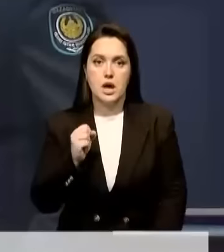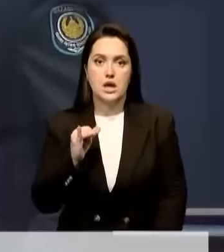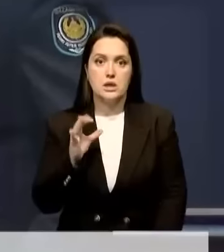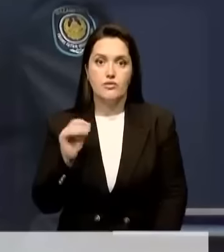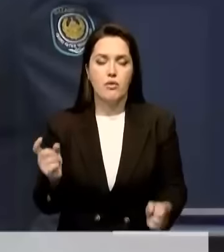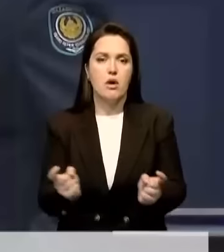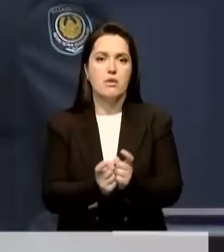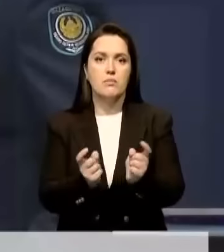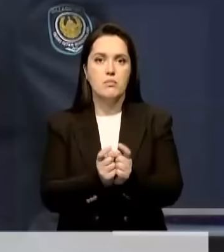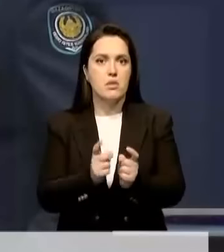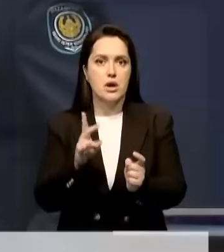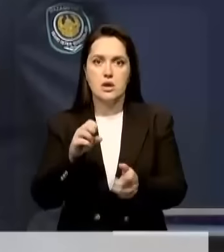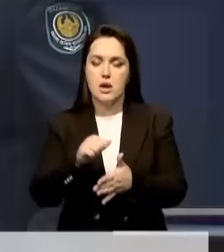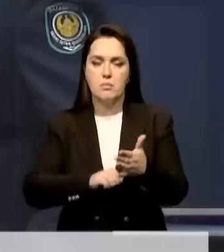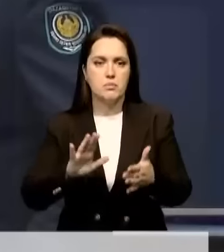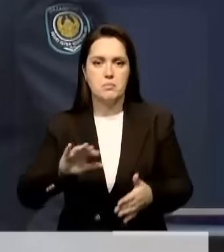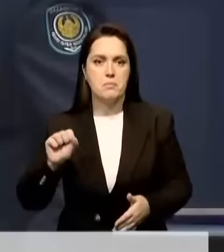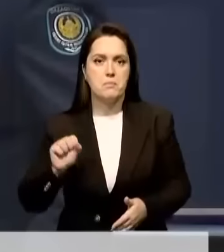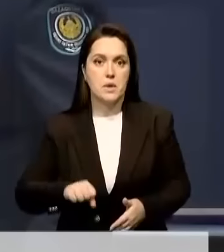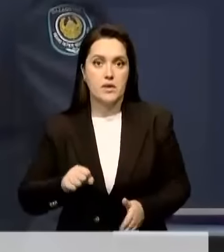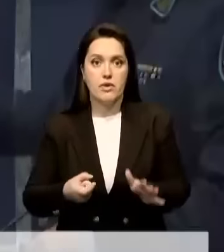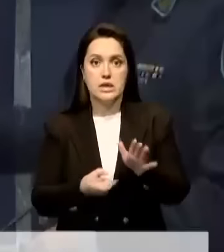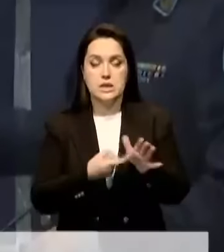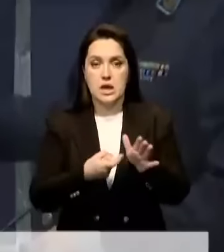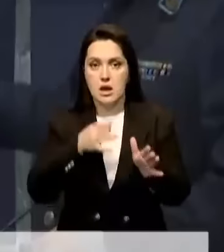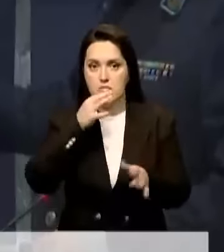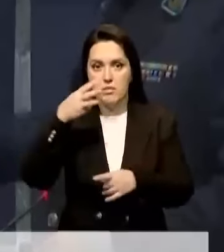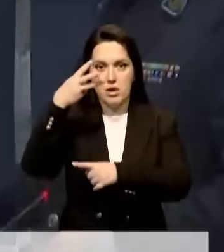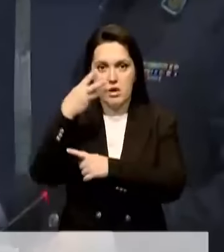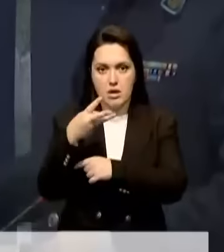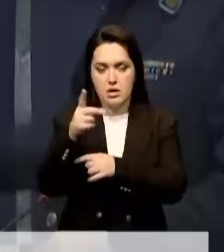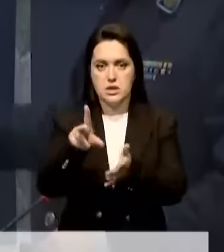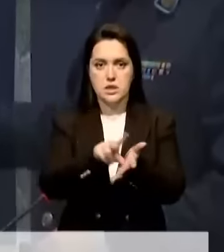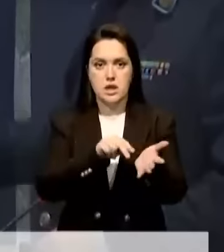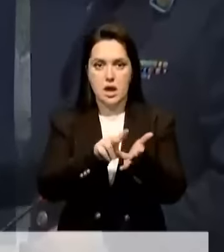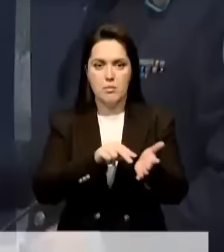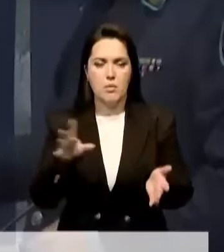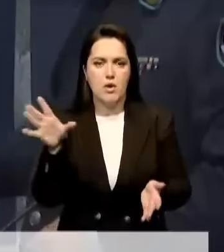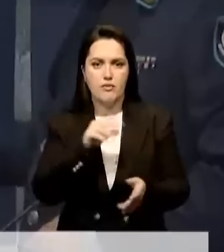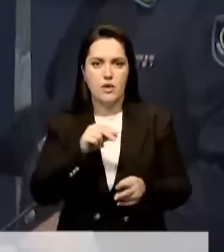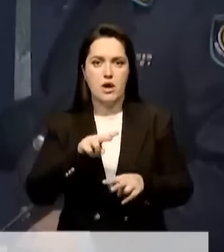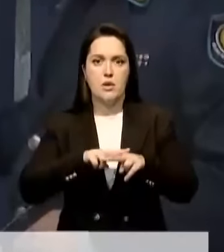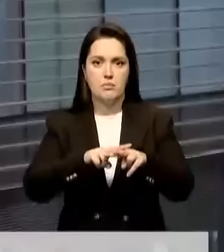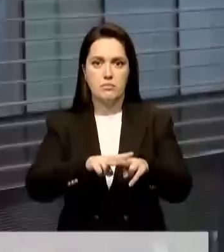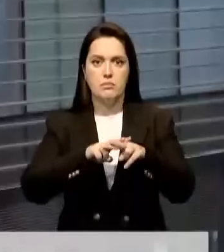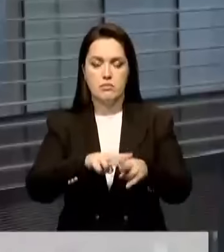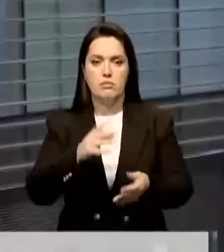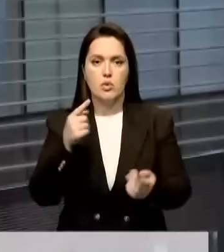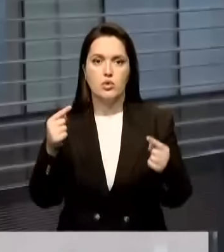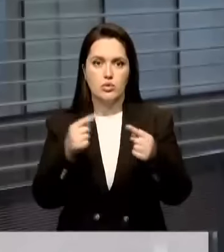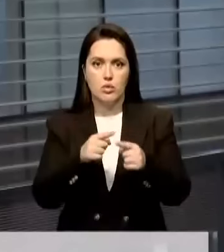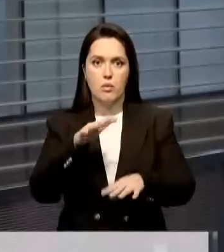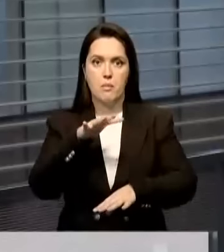конфликт возник не из-за банки пива. Следователь, комментируя записи с камер, подчеркнул, что все транзакции подтверждены банком, часть